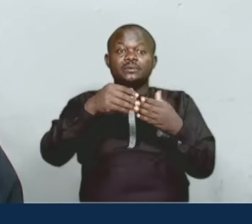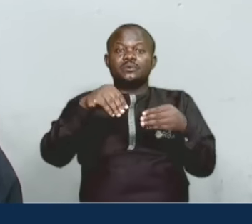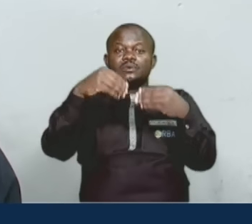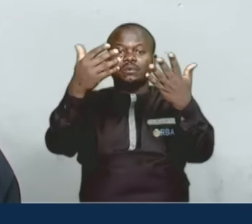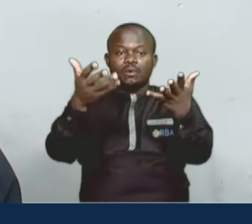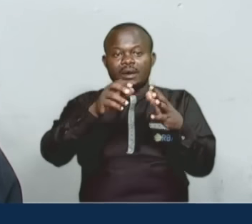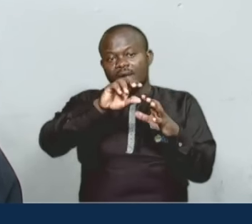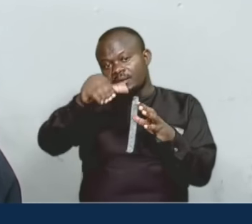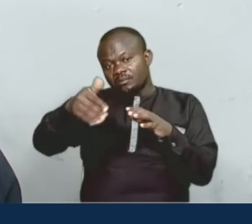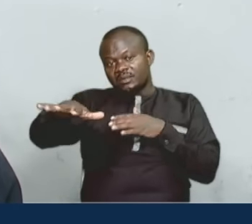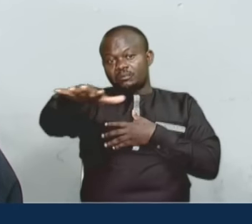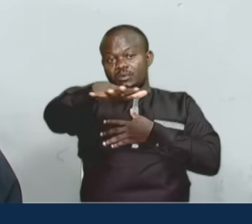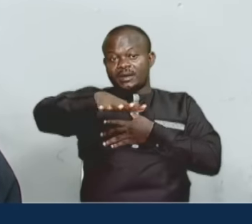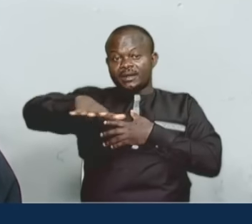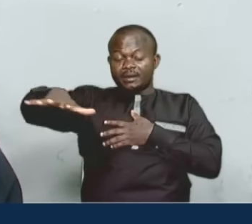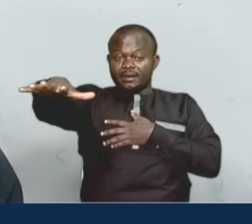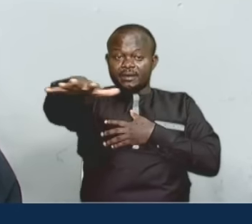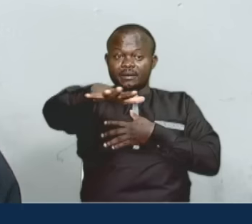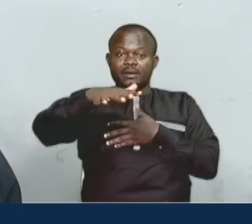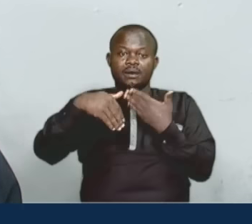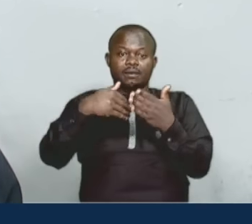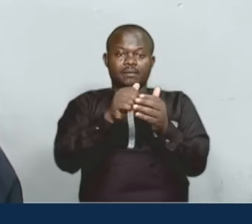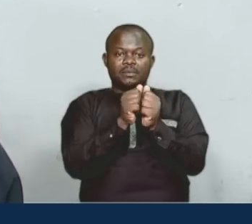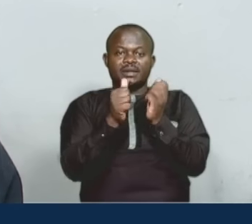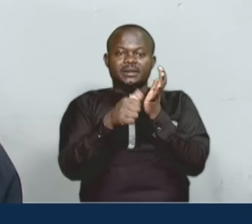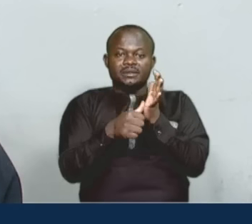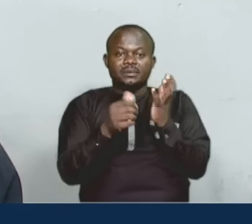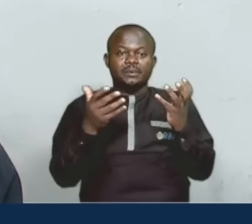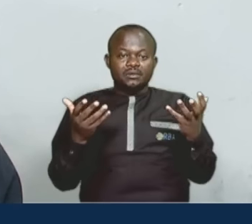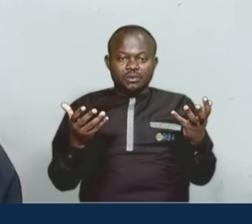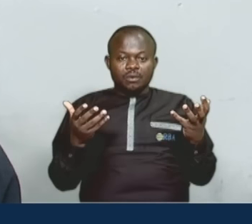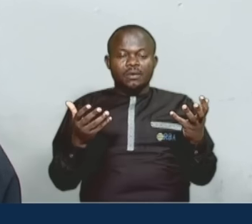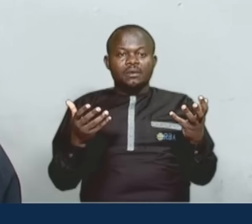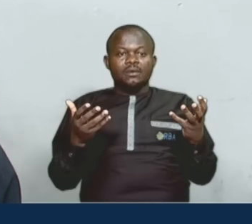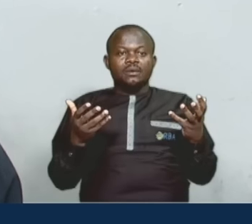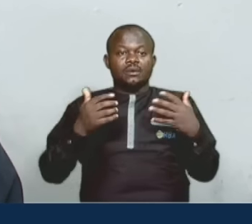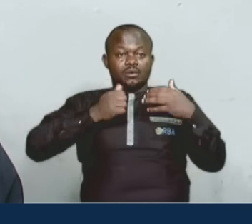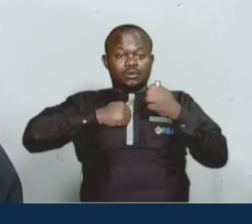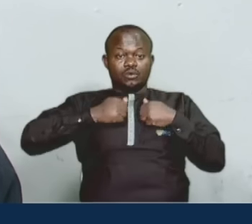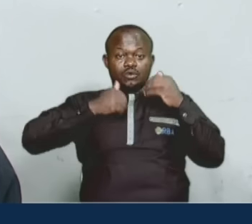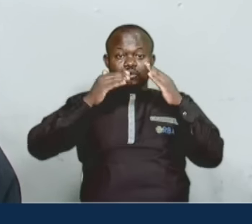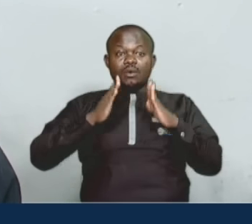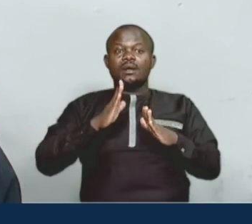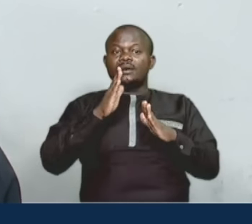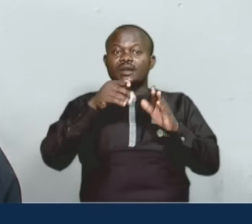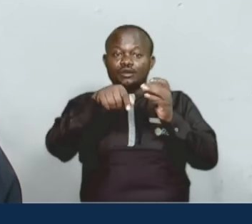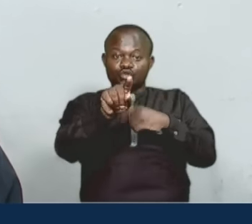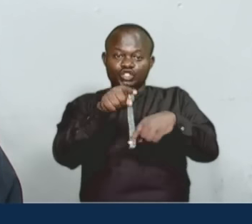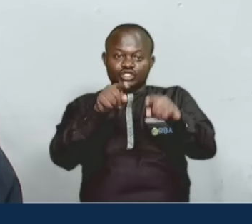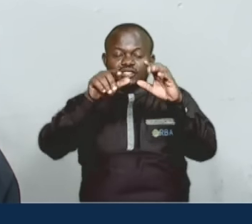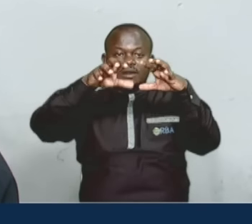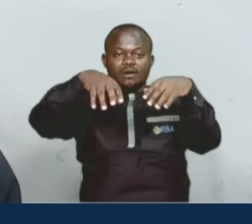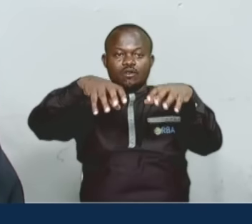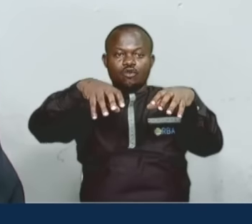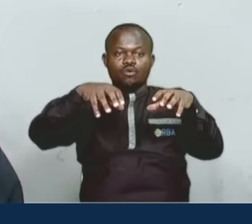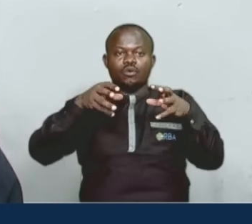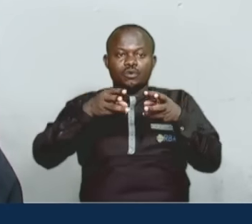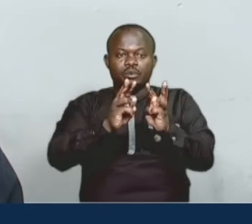uri mu karere n'ibibazo u Rwanda rurega Kongo